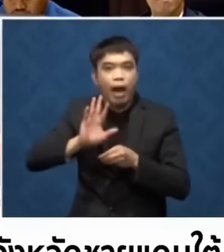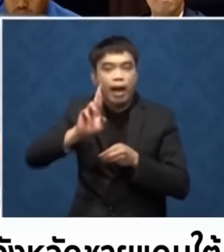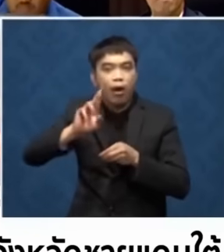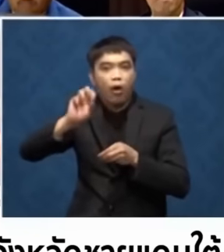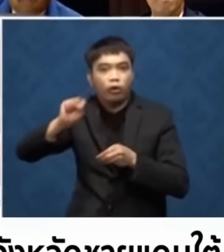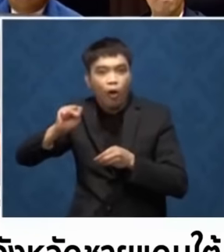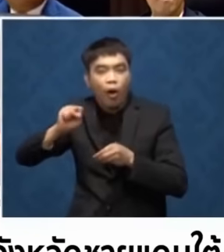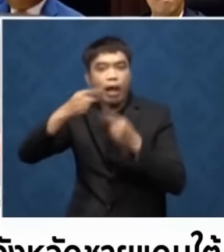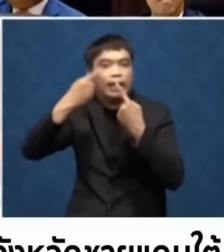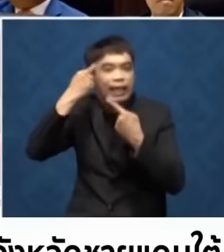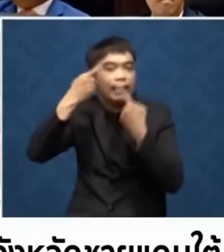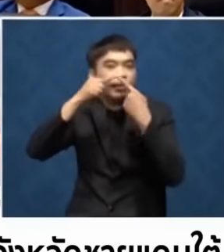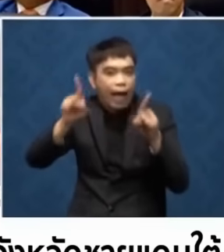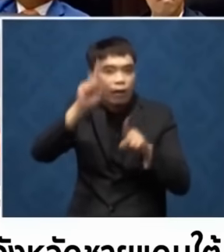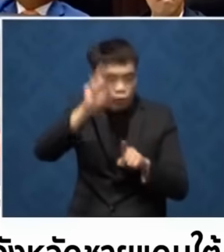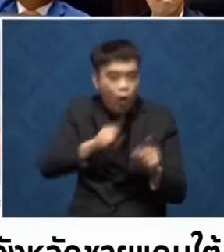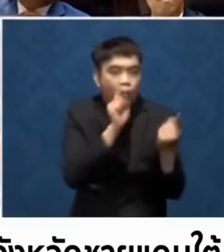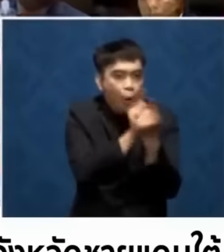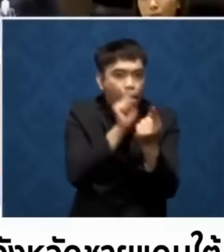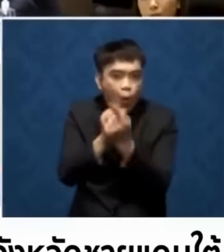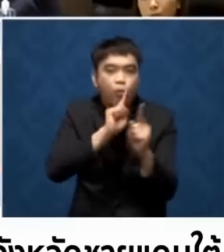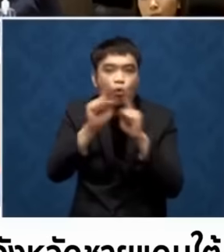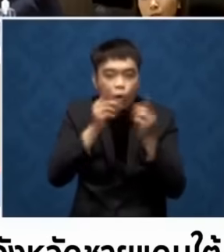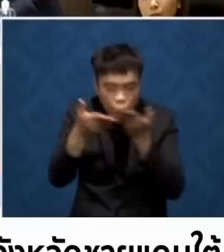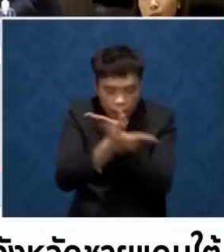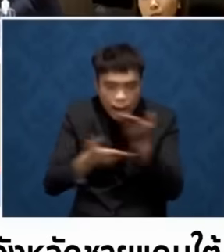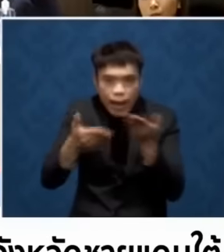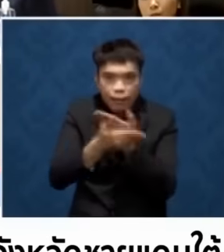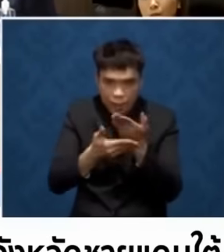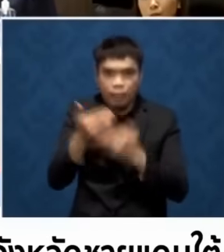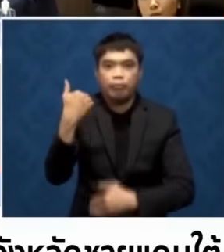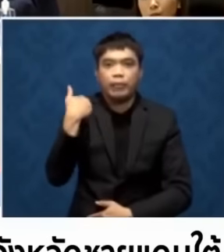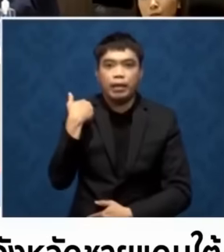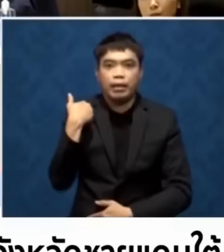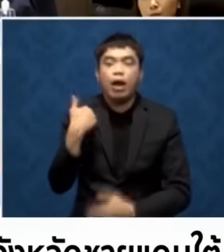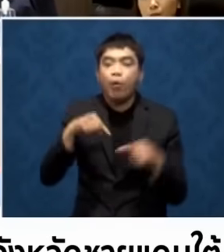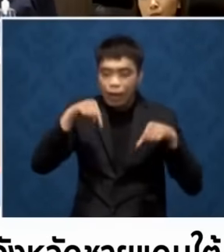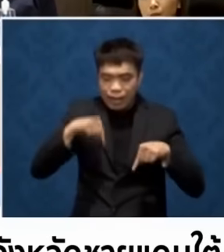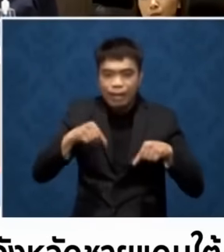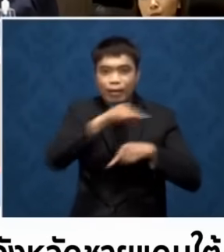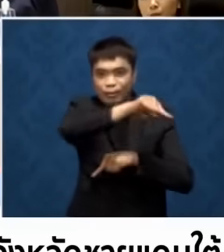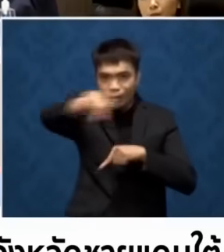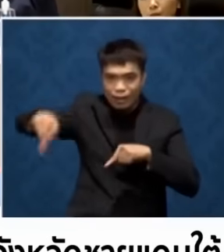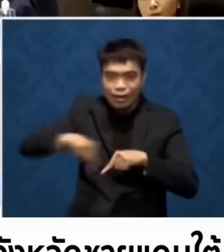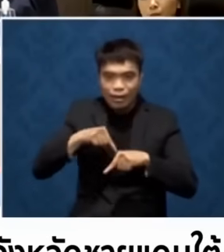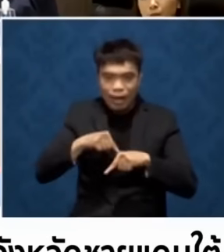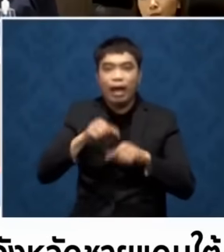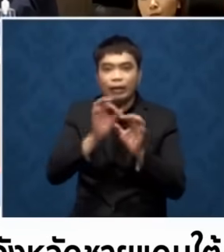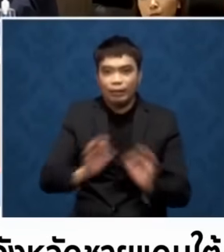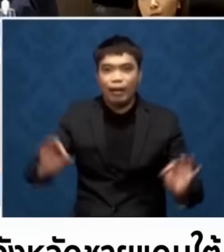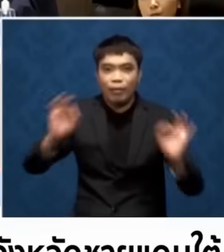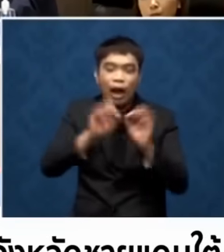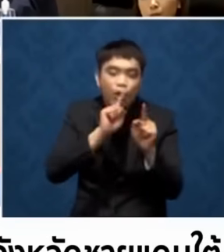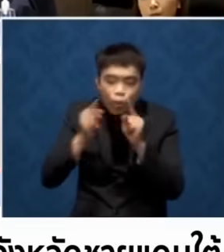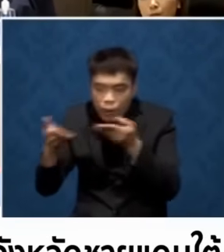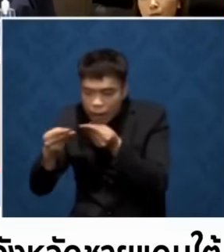ที่แตกต่างจากเราเราจำเป็นที่จะต้องพูดคุยกับเขาและใช้สภาแห่งนี้แหละครับเป็นพื้นที่ในการพูดคุยกันและปกป้องและป้องกันการ